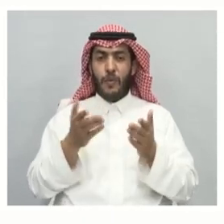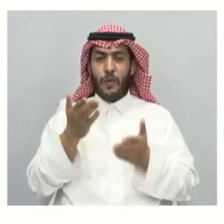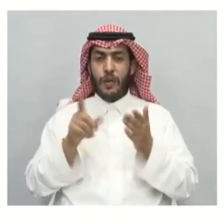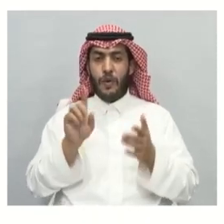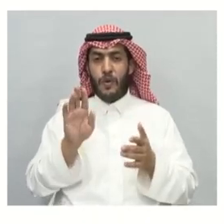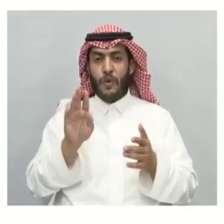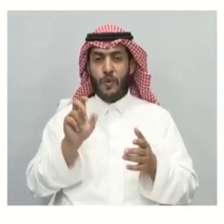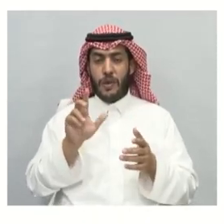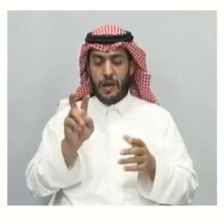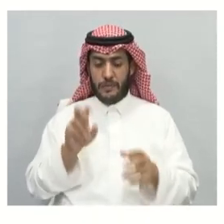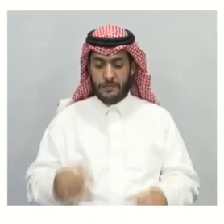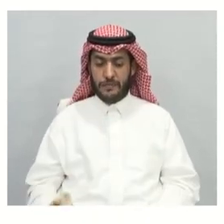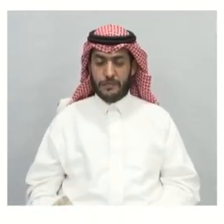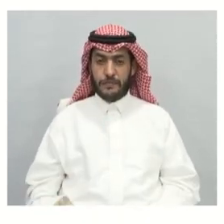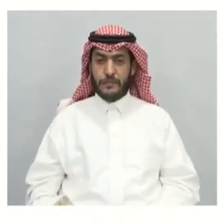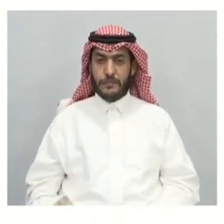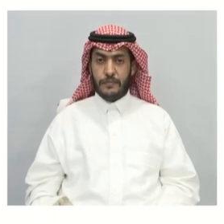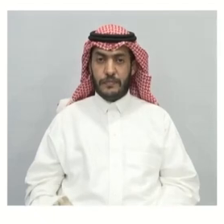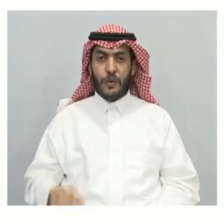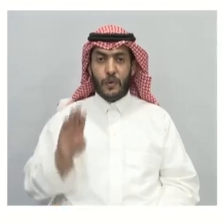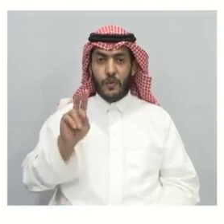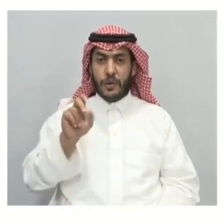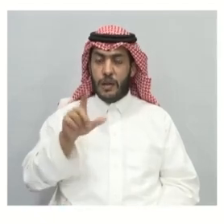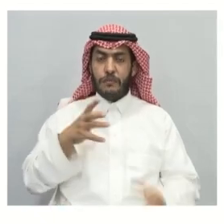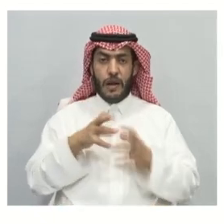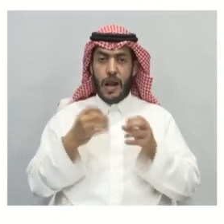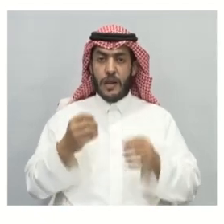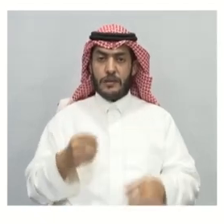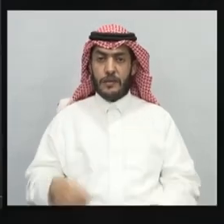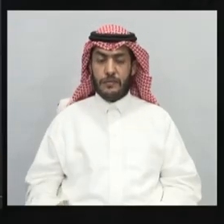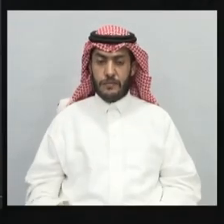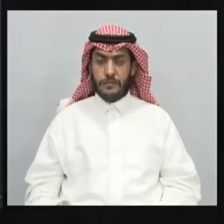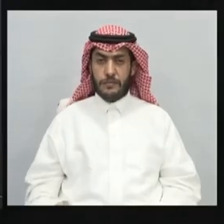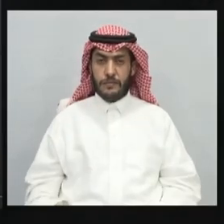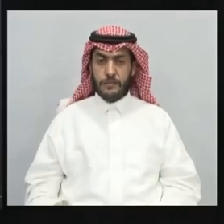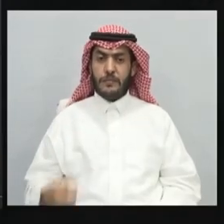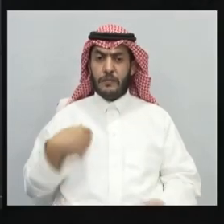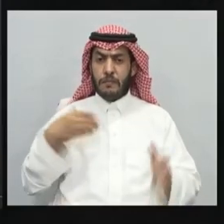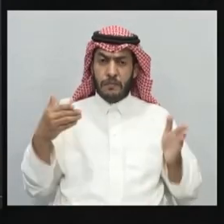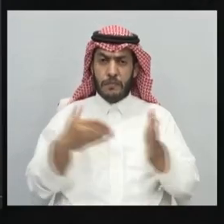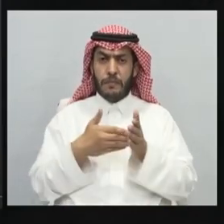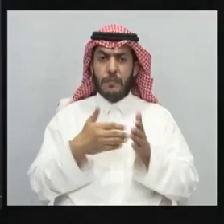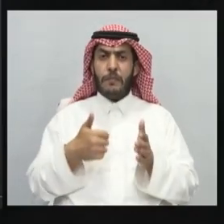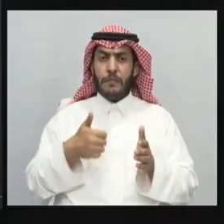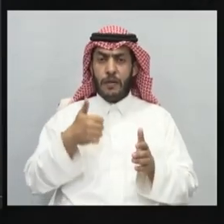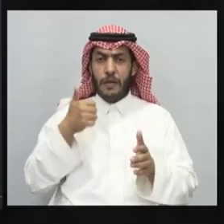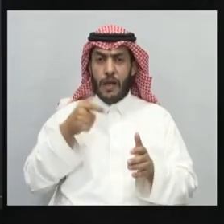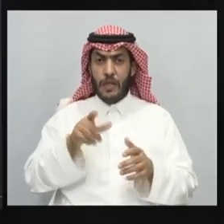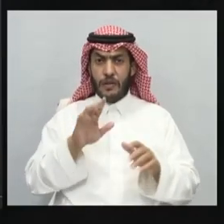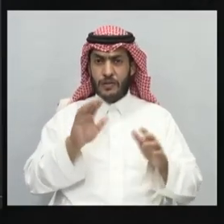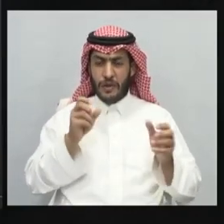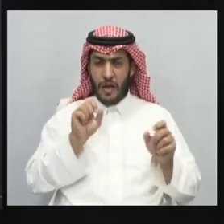اصطدمت بكتله هو للان الكتله الى الان ما عرفها قال في شيء قدامي اصطدمت فيه هذه هذا